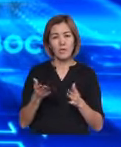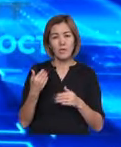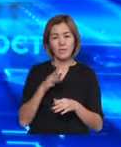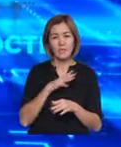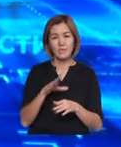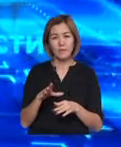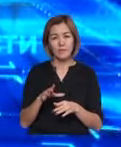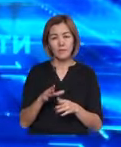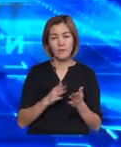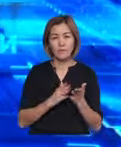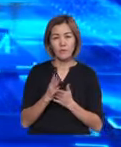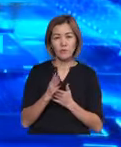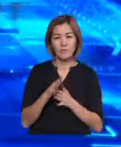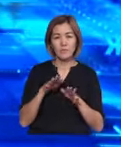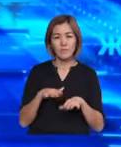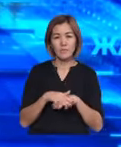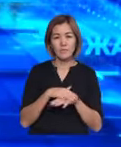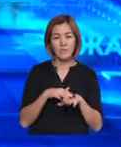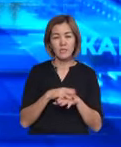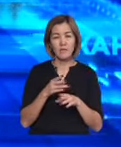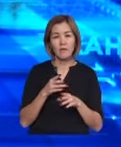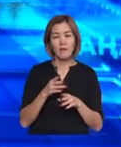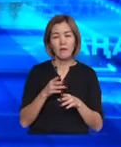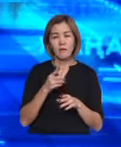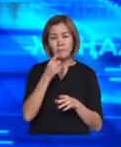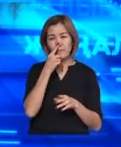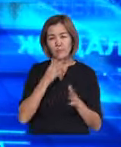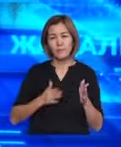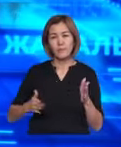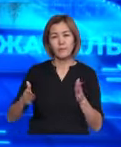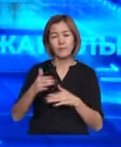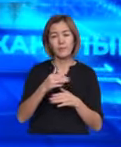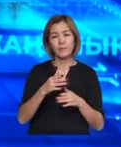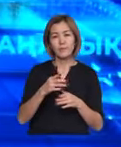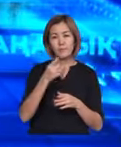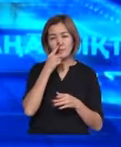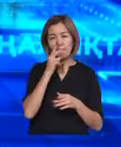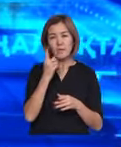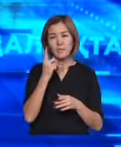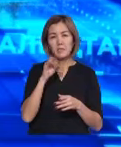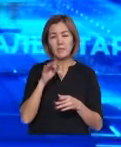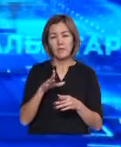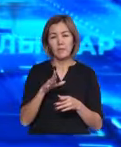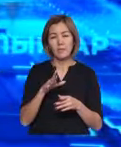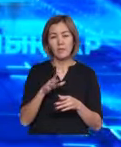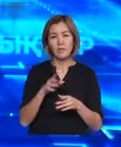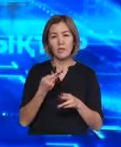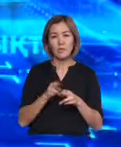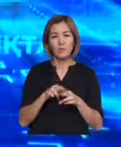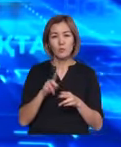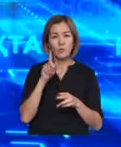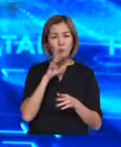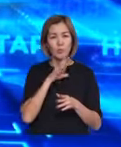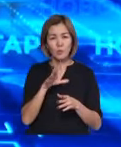переправы через реку вынуждало местных жителей тратить время на обход лишнего пути длиной около километра что создавало значительные